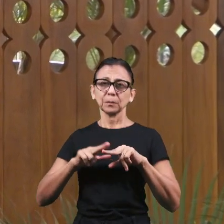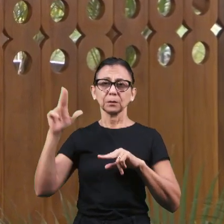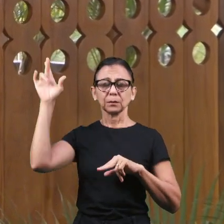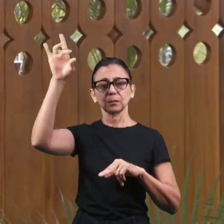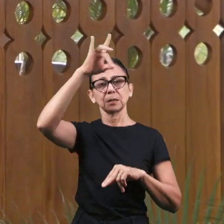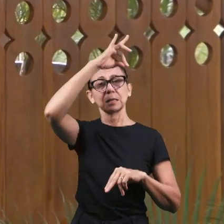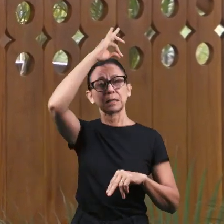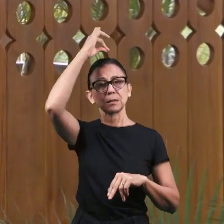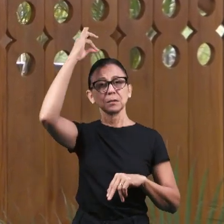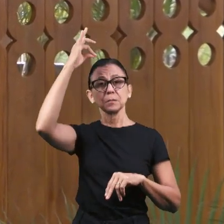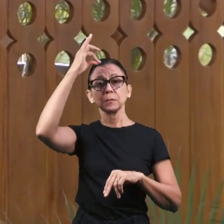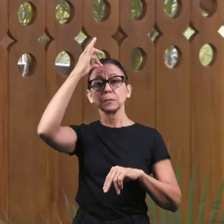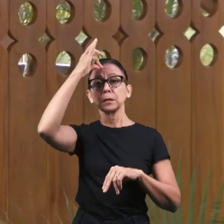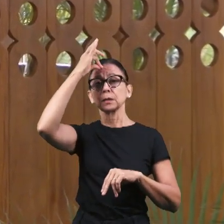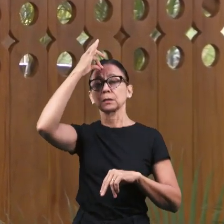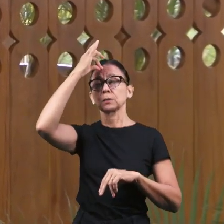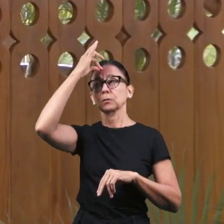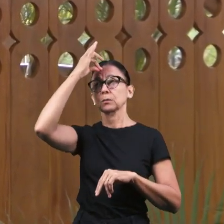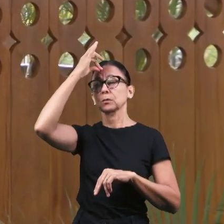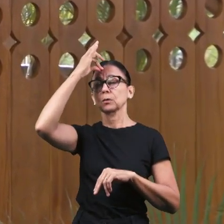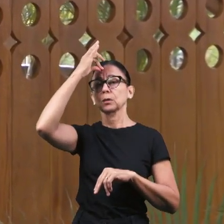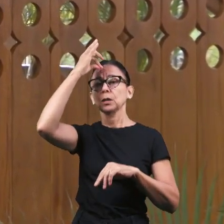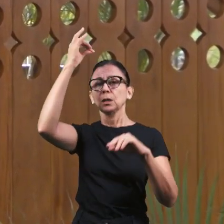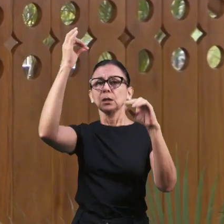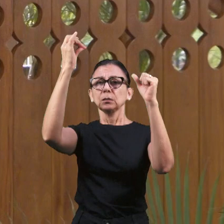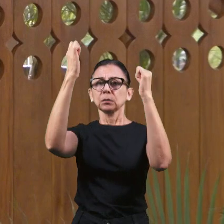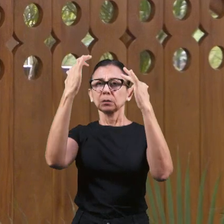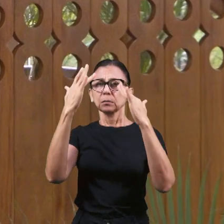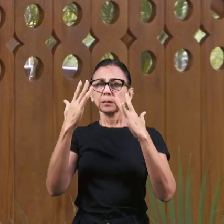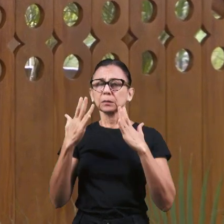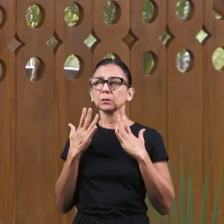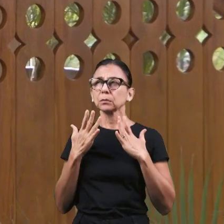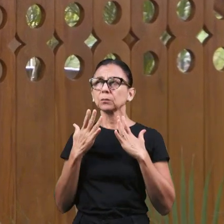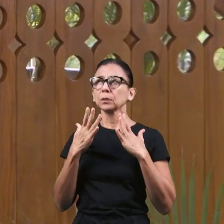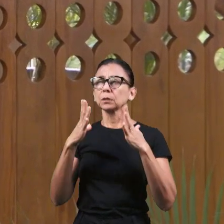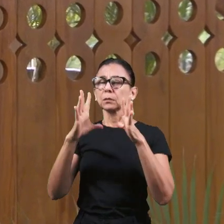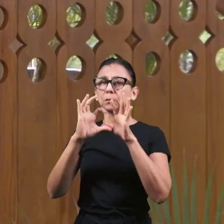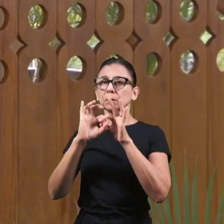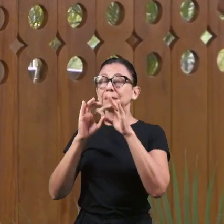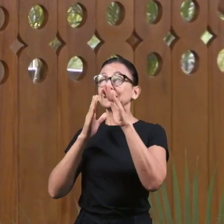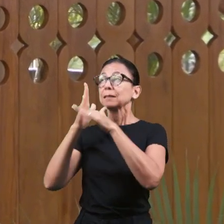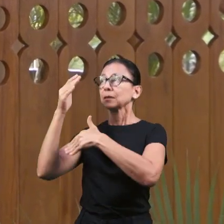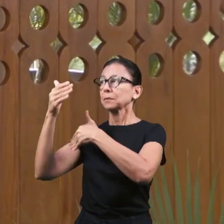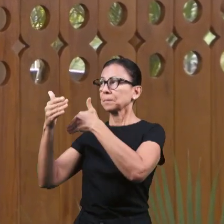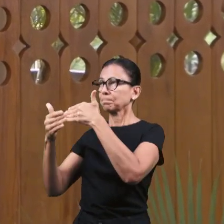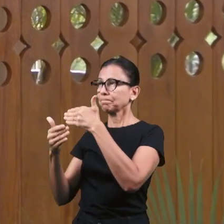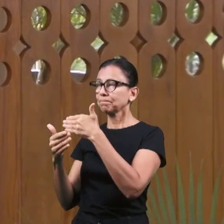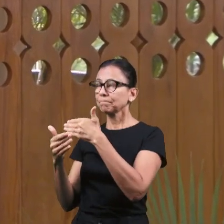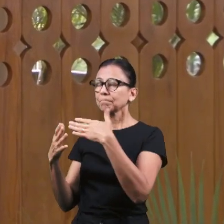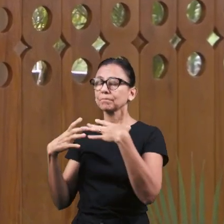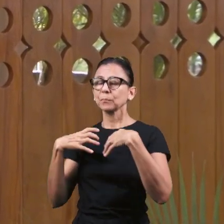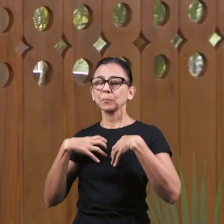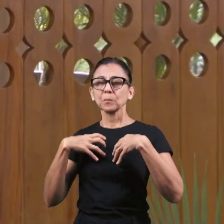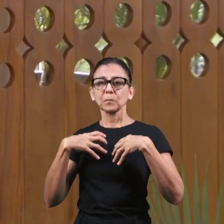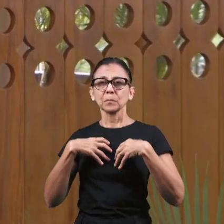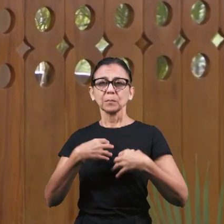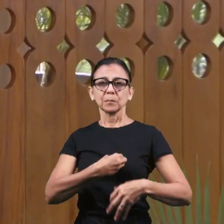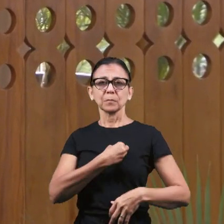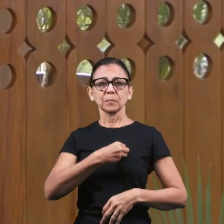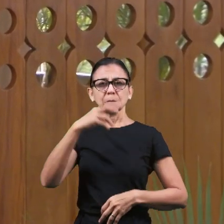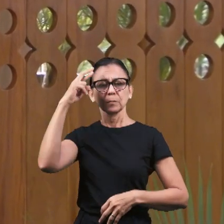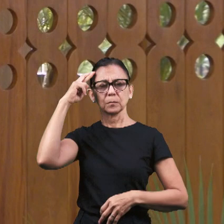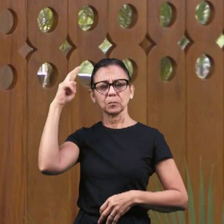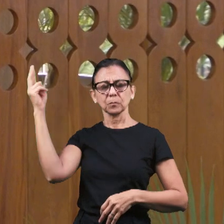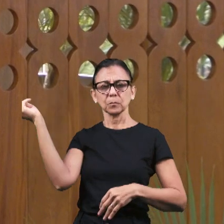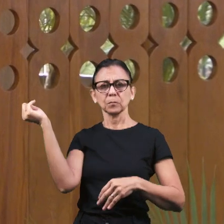donnant la bénédiction d'avoir accès à ta présence, être en communion avec toi, Seigneur, et entendre ta voix, avoir ton